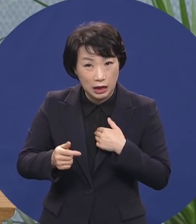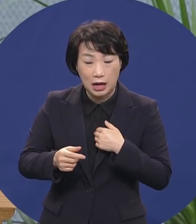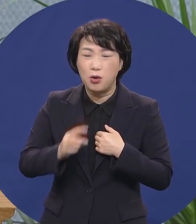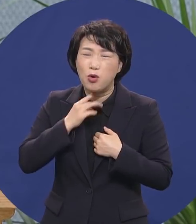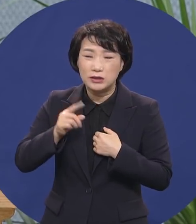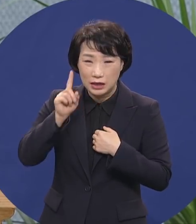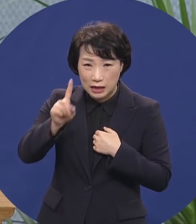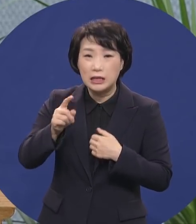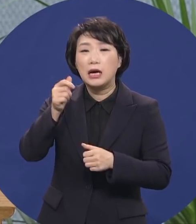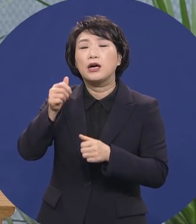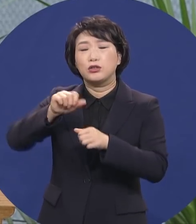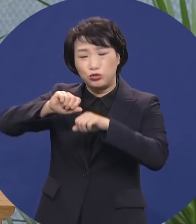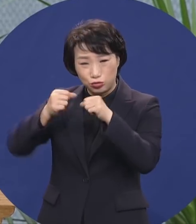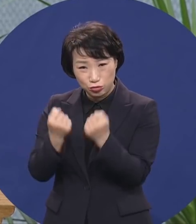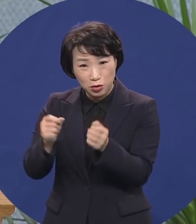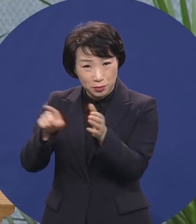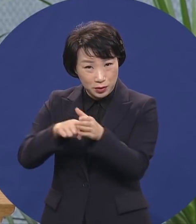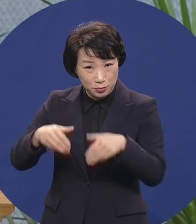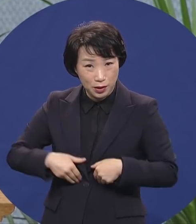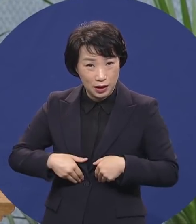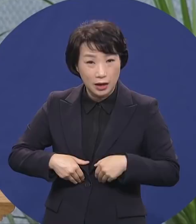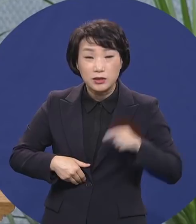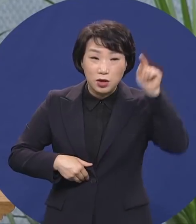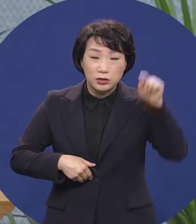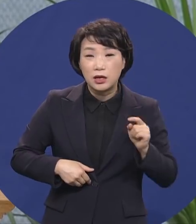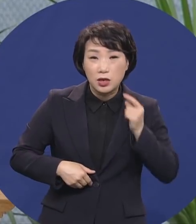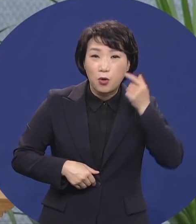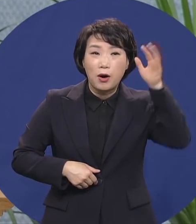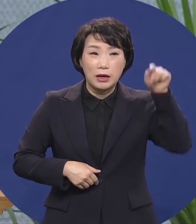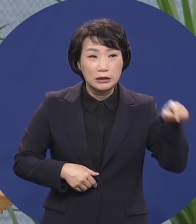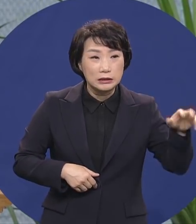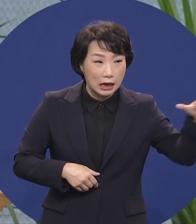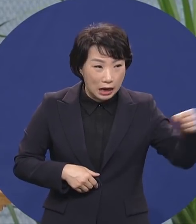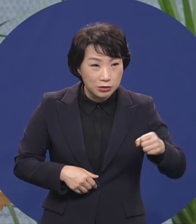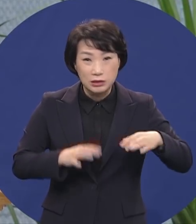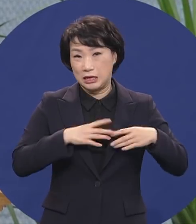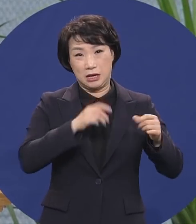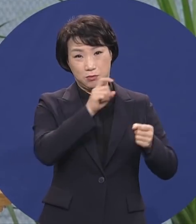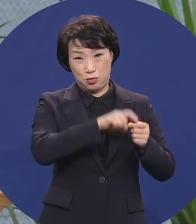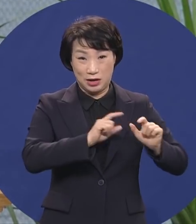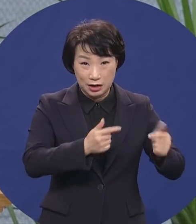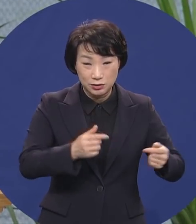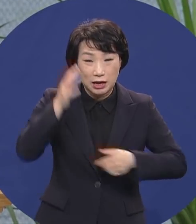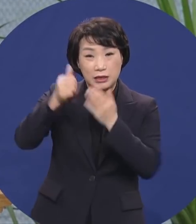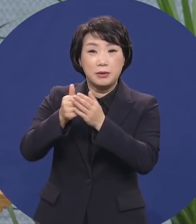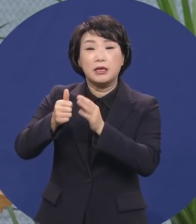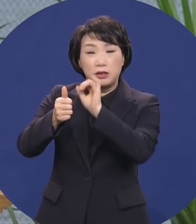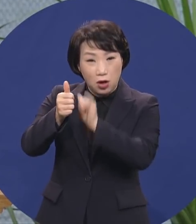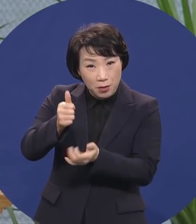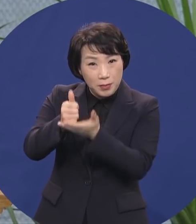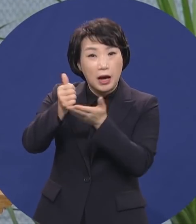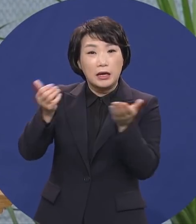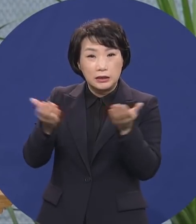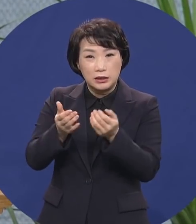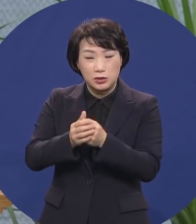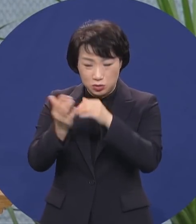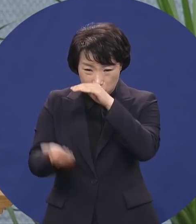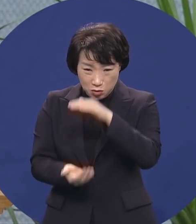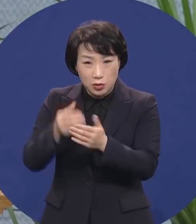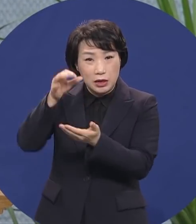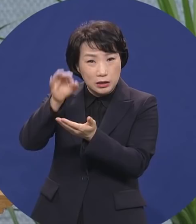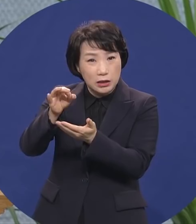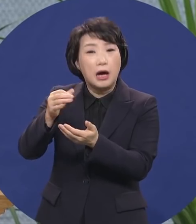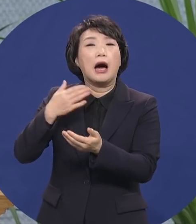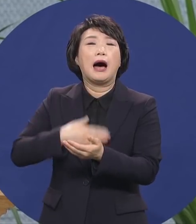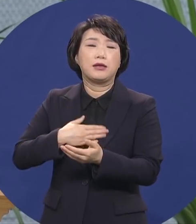하는 존재라고. 천하영광은 우리가 가지고 자랑할 존재가 아니라 하나님 경배하는 것을 최고의